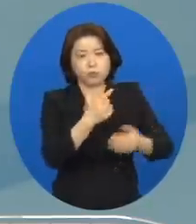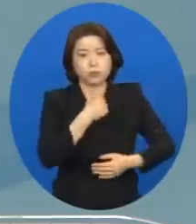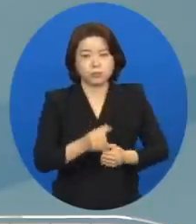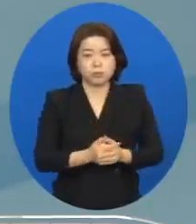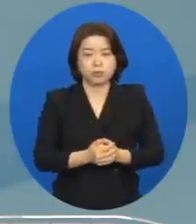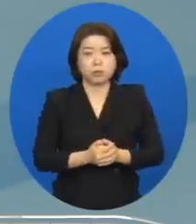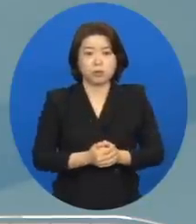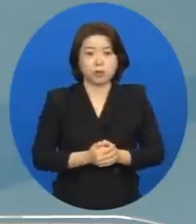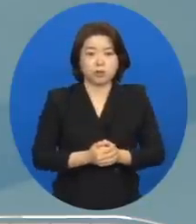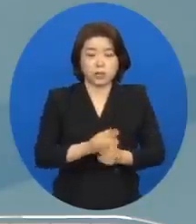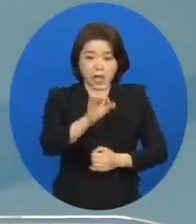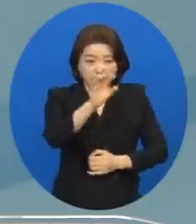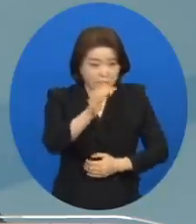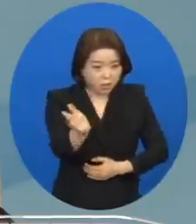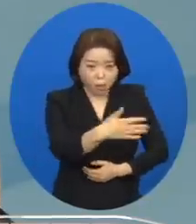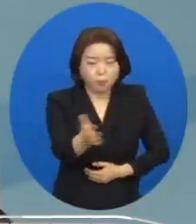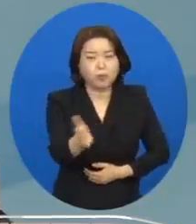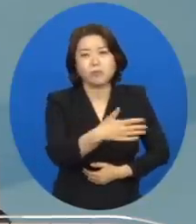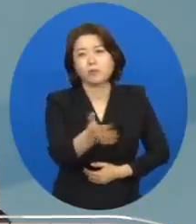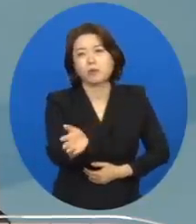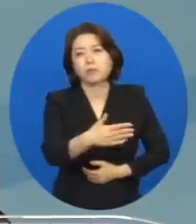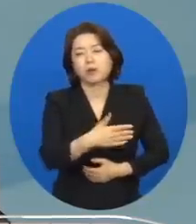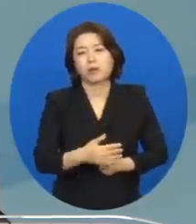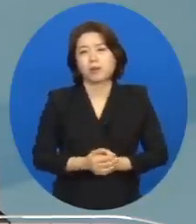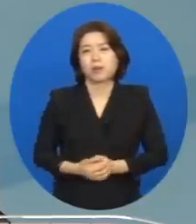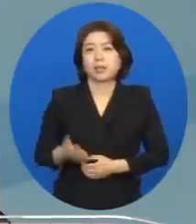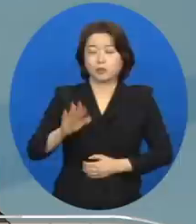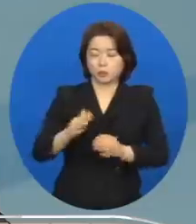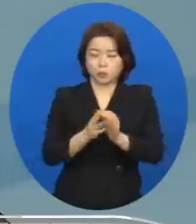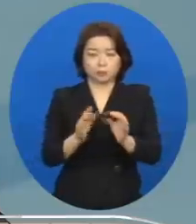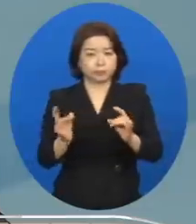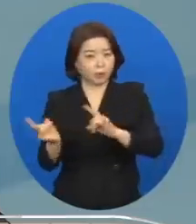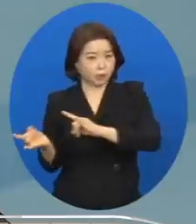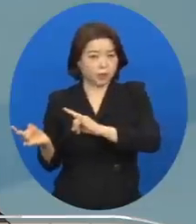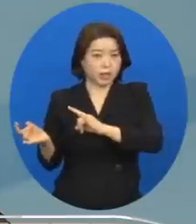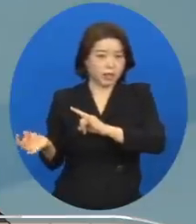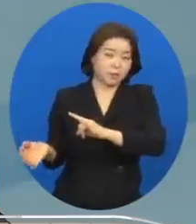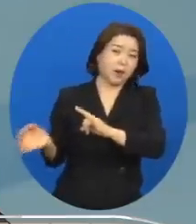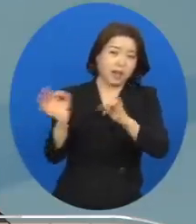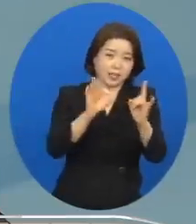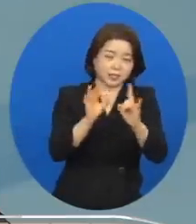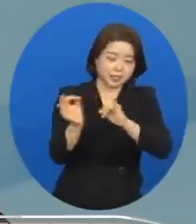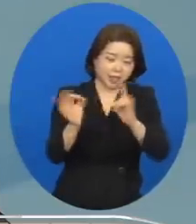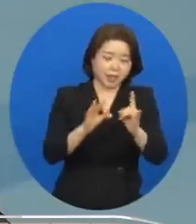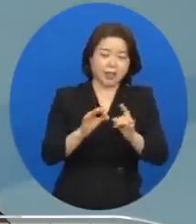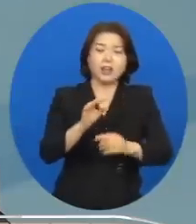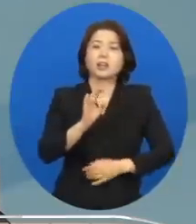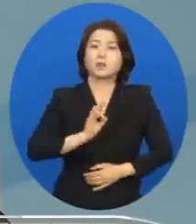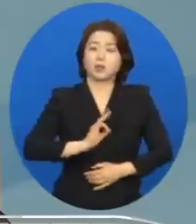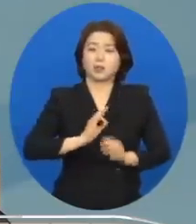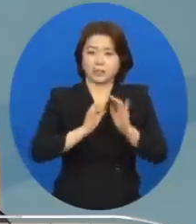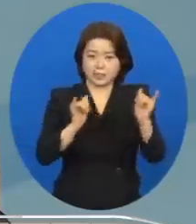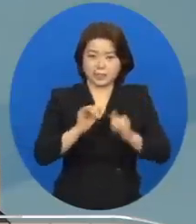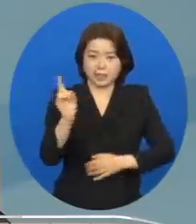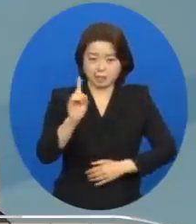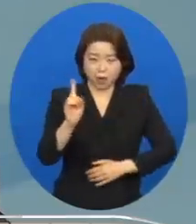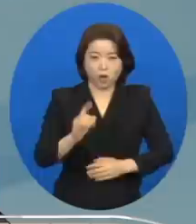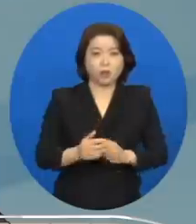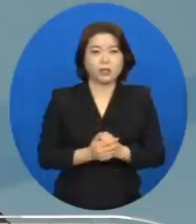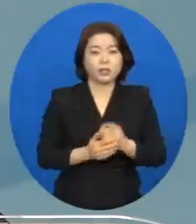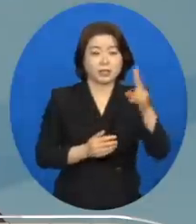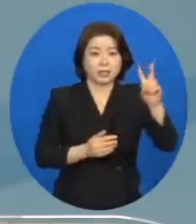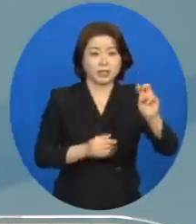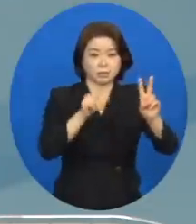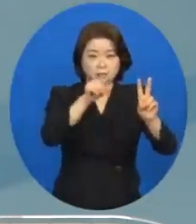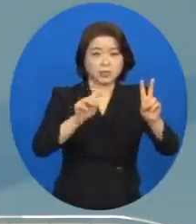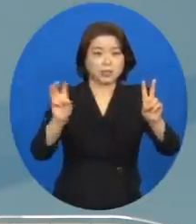없으셨다는 거예요. 에스겔 선지자도 그렇게 고백을 합니다. 에스겔 22장 30절